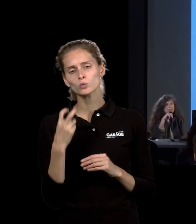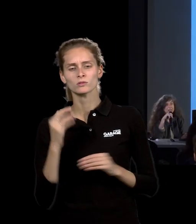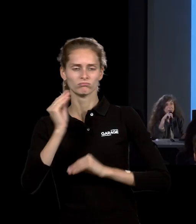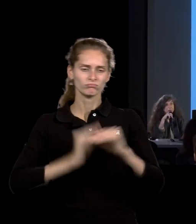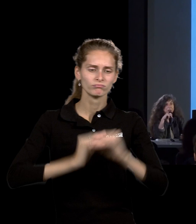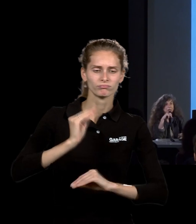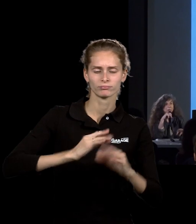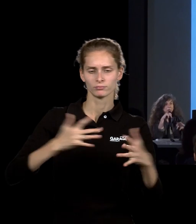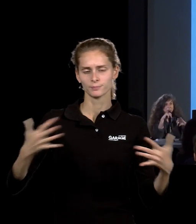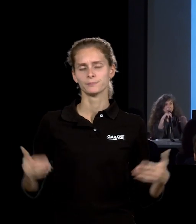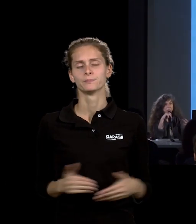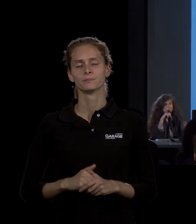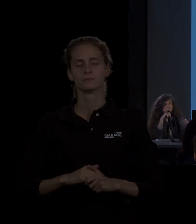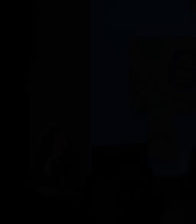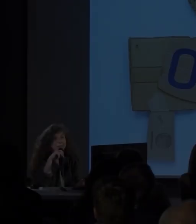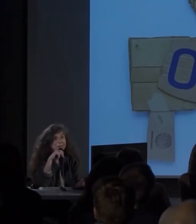швитерсовские.